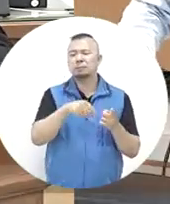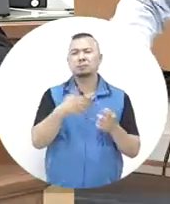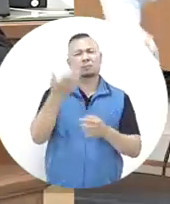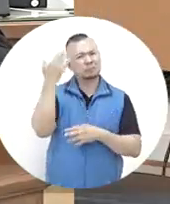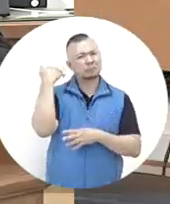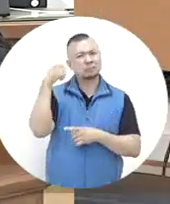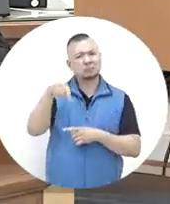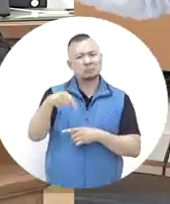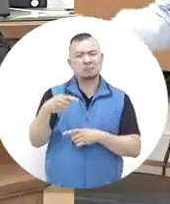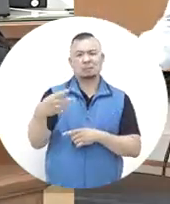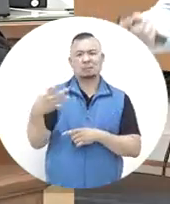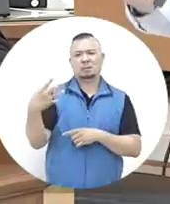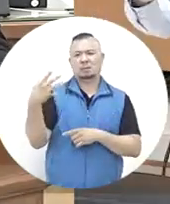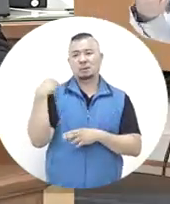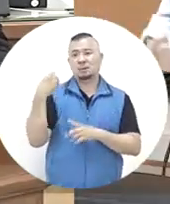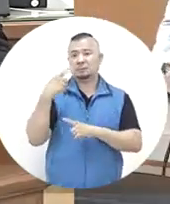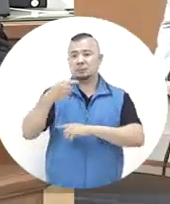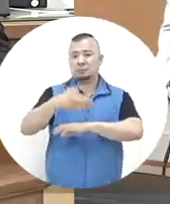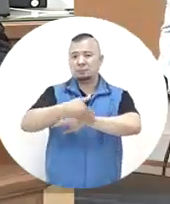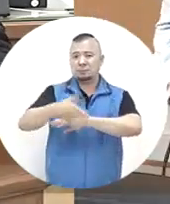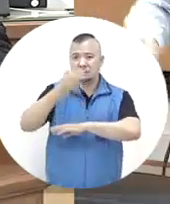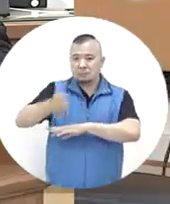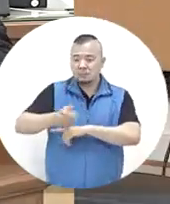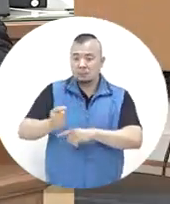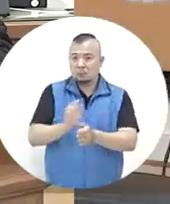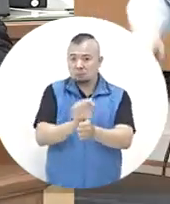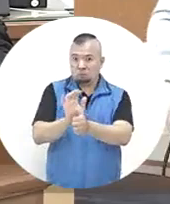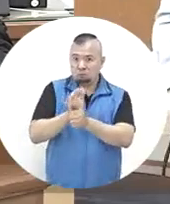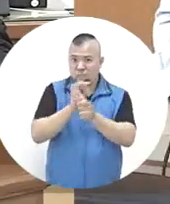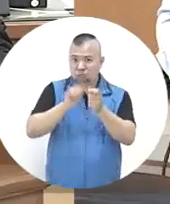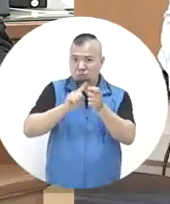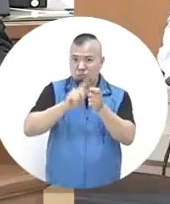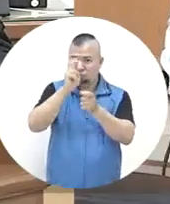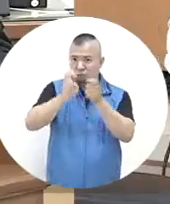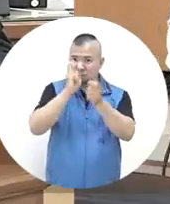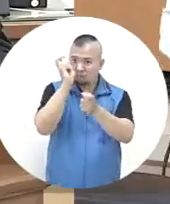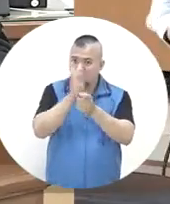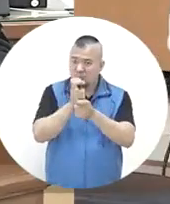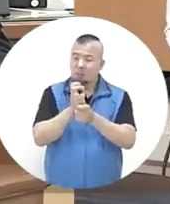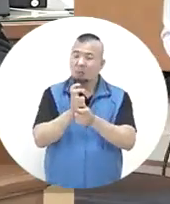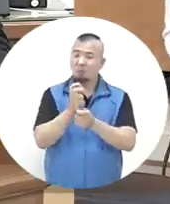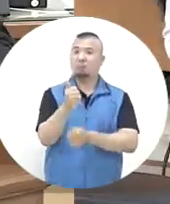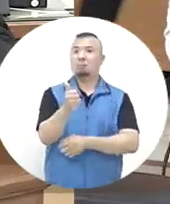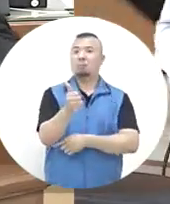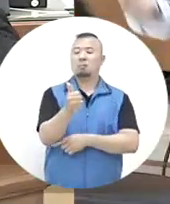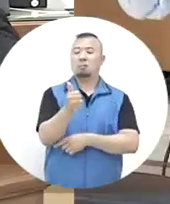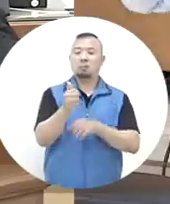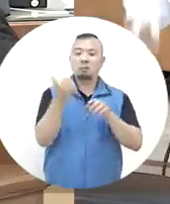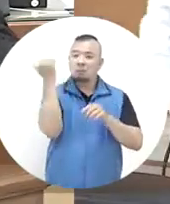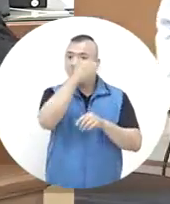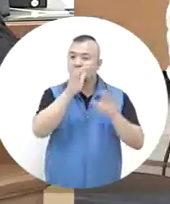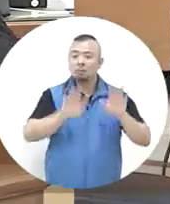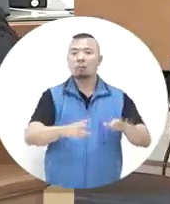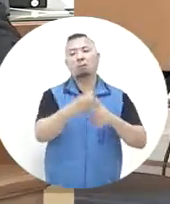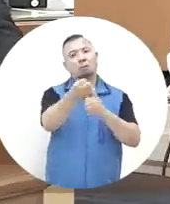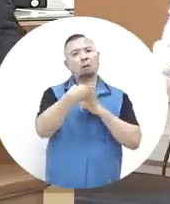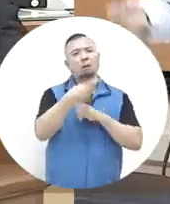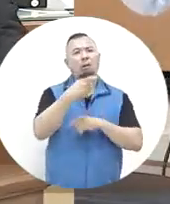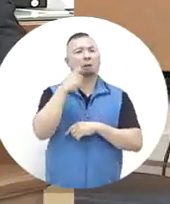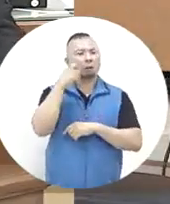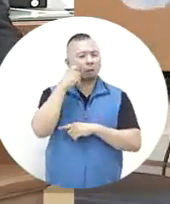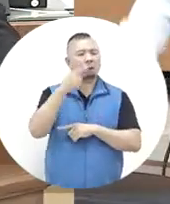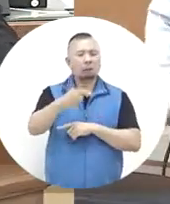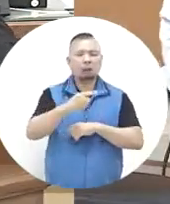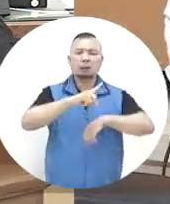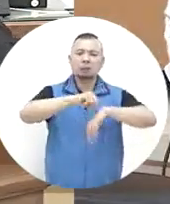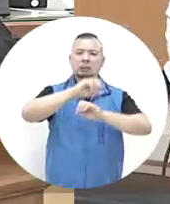20年，为什么前面20年都可以做，到了这一年突然变成哦，好困难哦，我班表也排不出来哦，